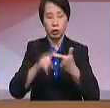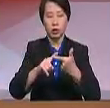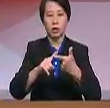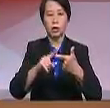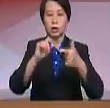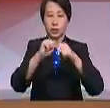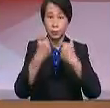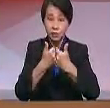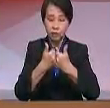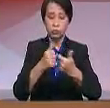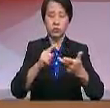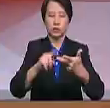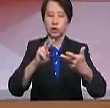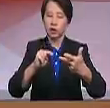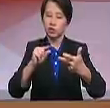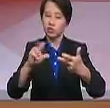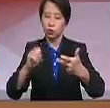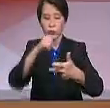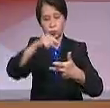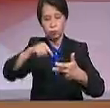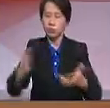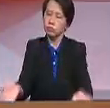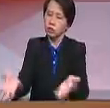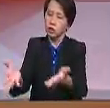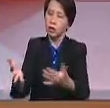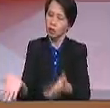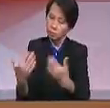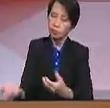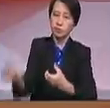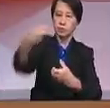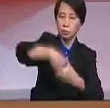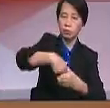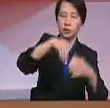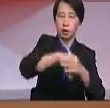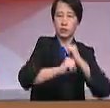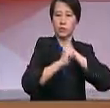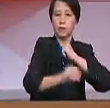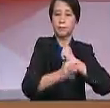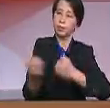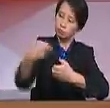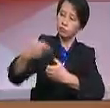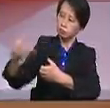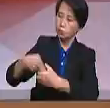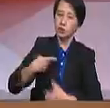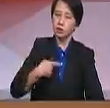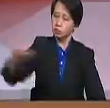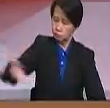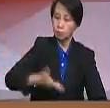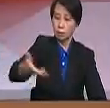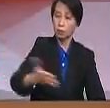persatuan-persatuan, NGO dan sebagainya terlibat dan mengambil bahagian di dalam kempen ini. Kita mengalu-alukan,